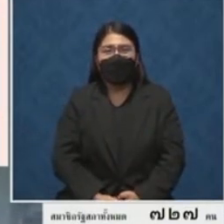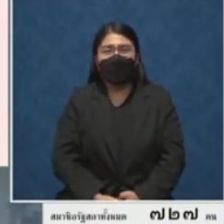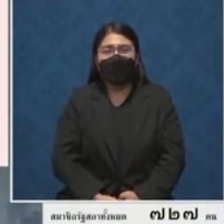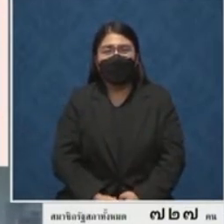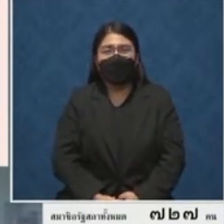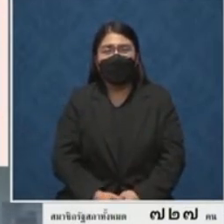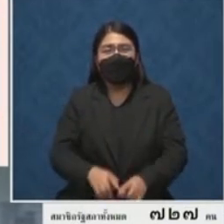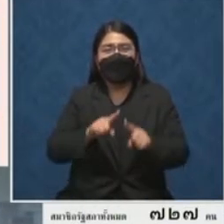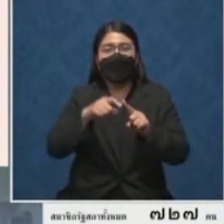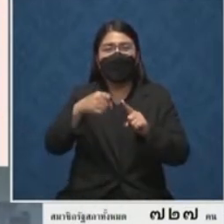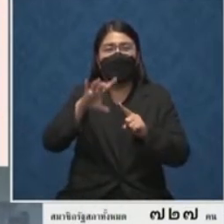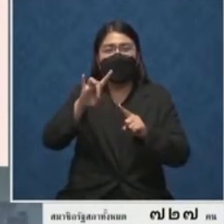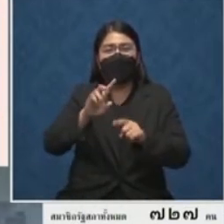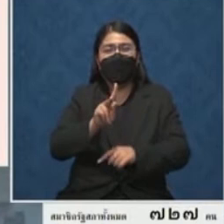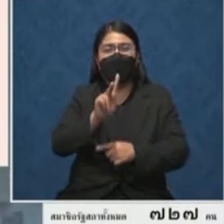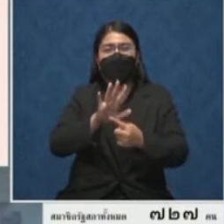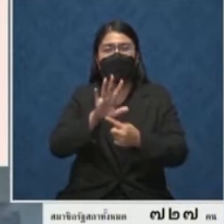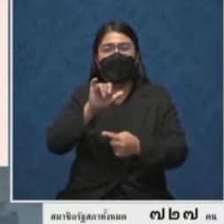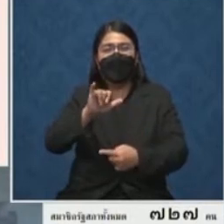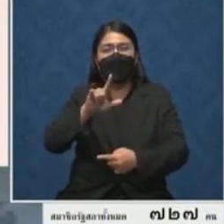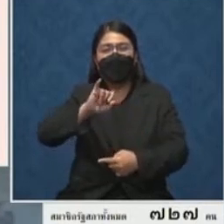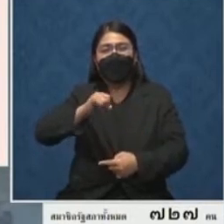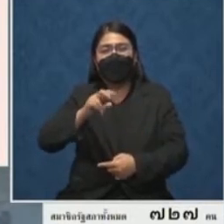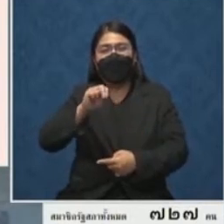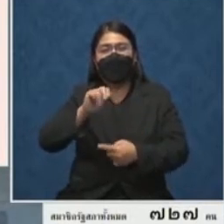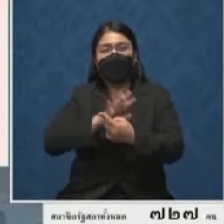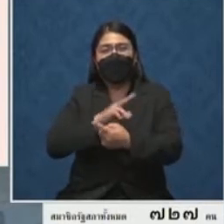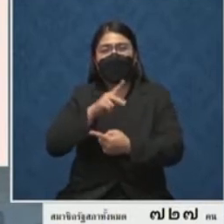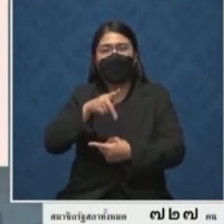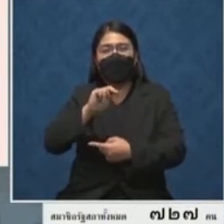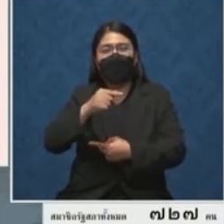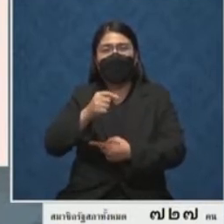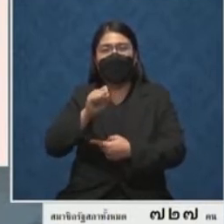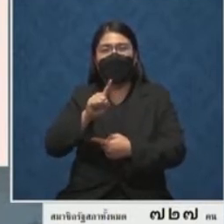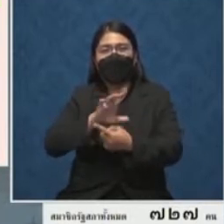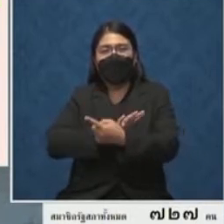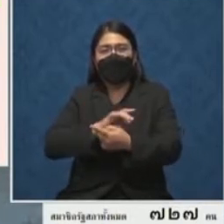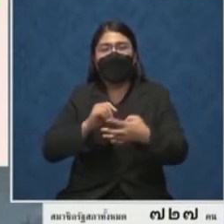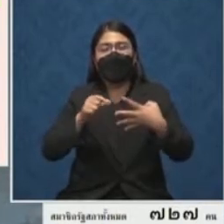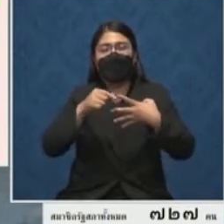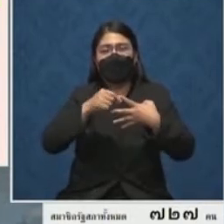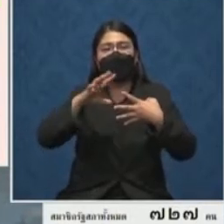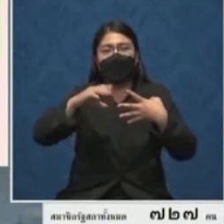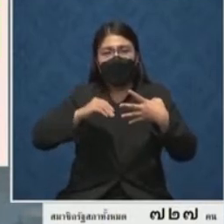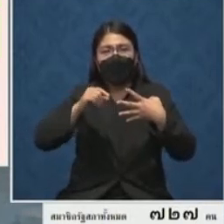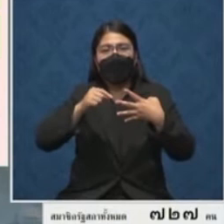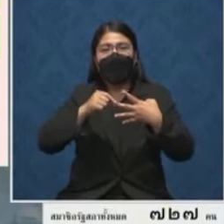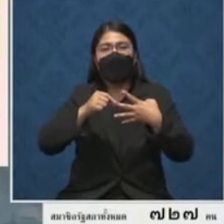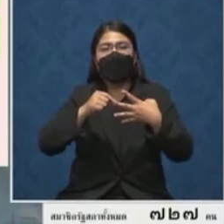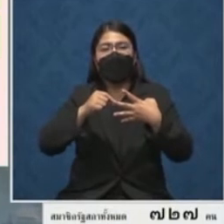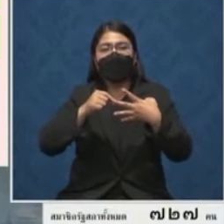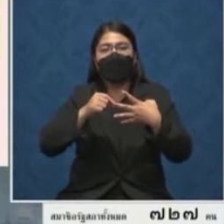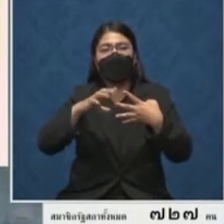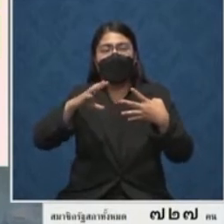18นายกันพงษ์จงสุทนามณี 1รับหลักการ2รับหลักการ3